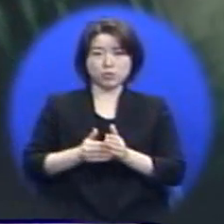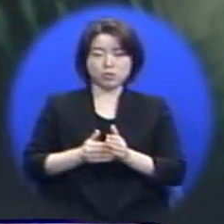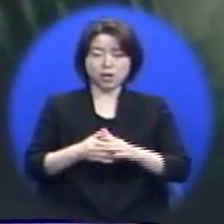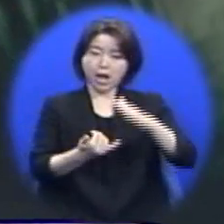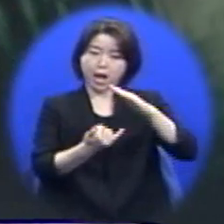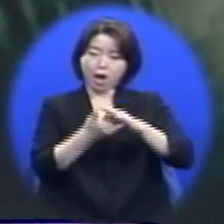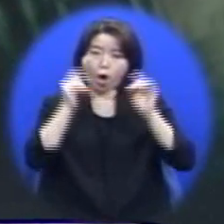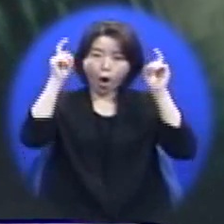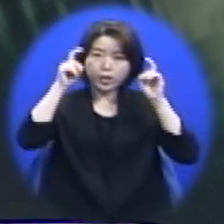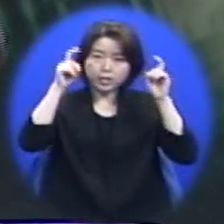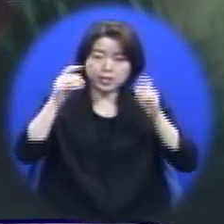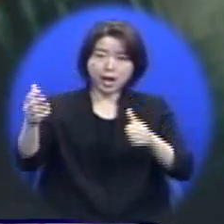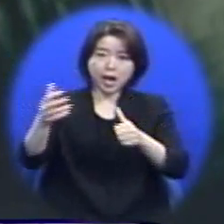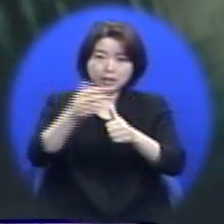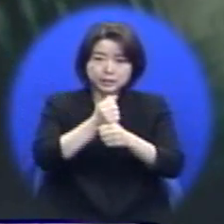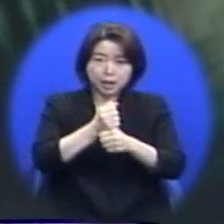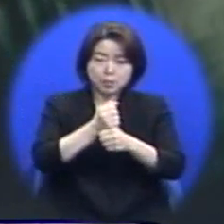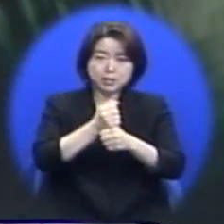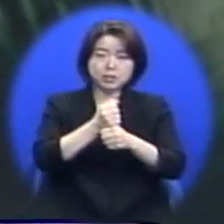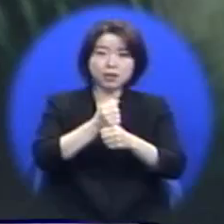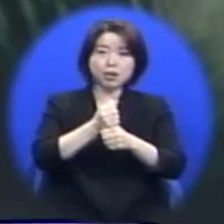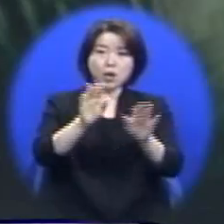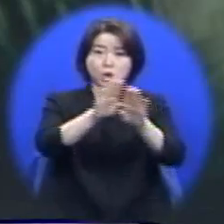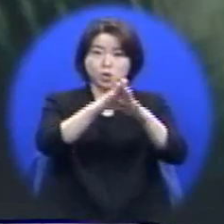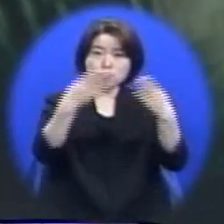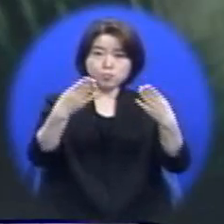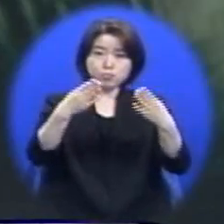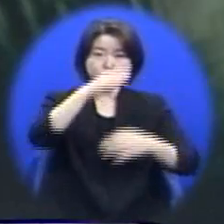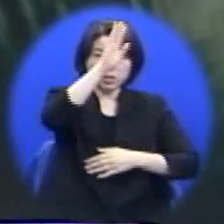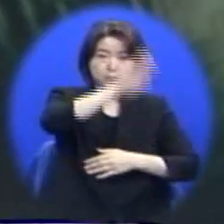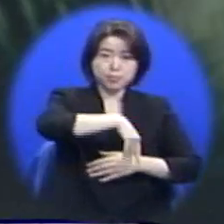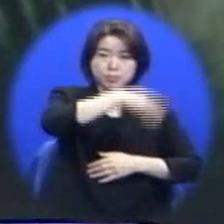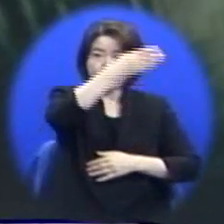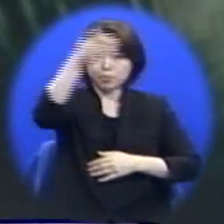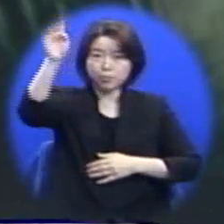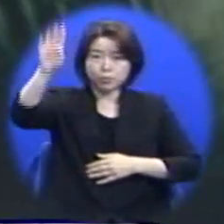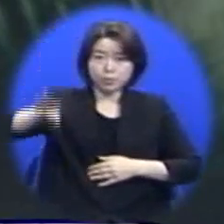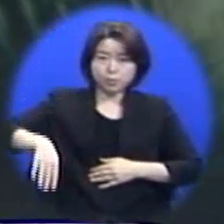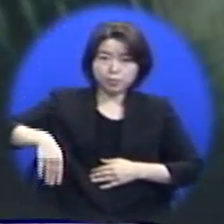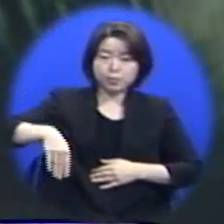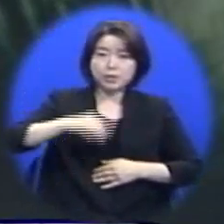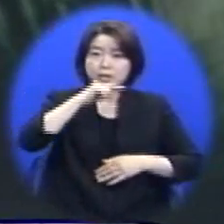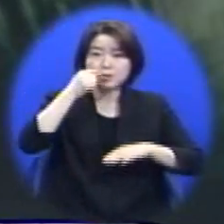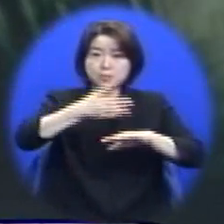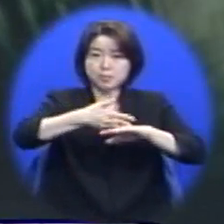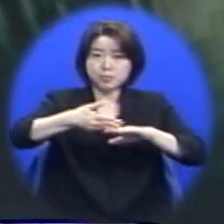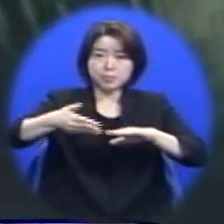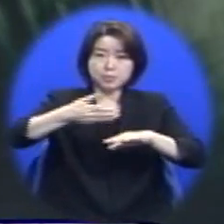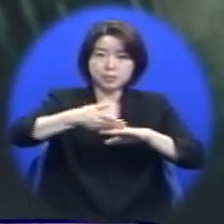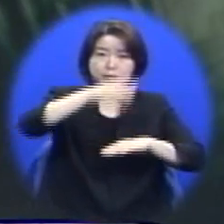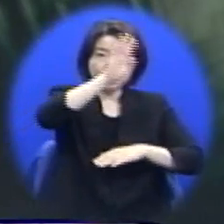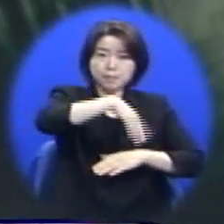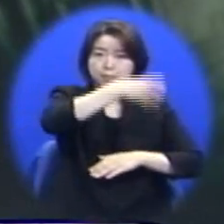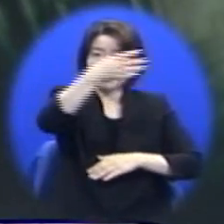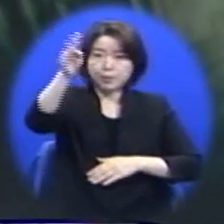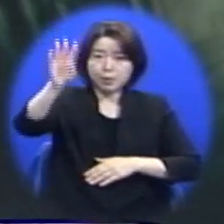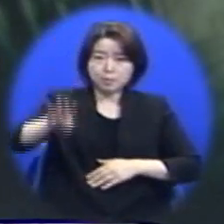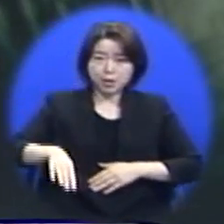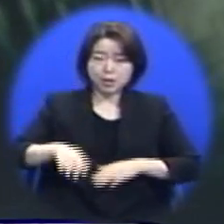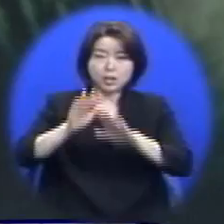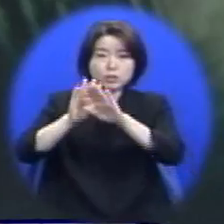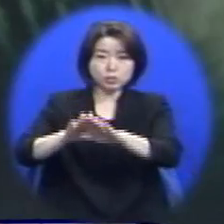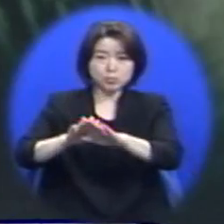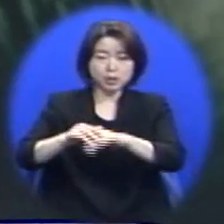양을 잡아서 문 임방과 설주에 어린 양의 피를 바르게 되면 그 첫